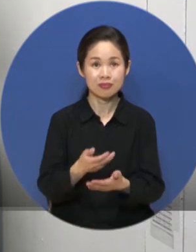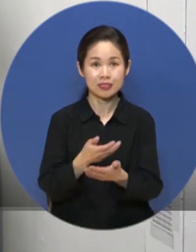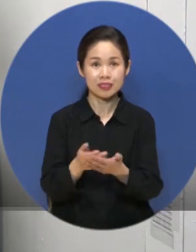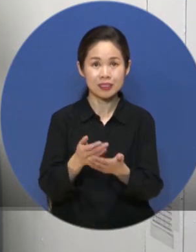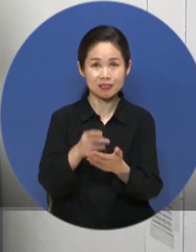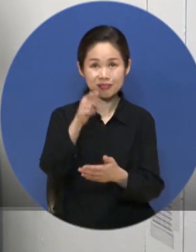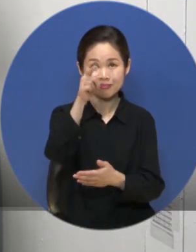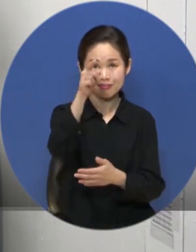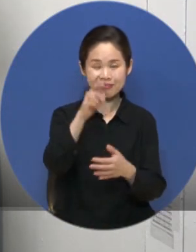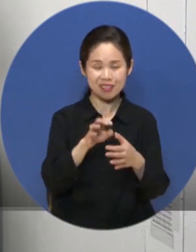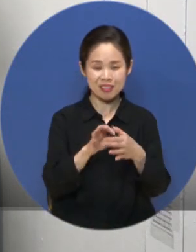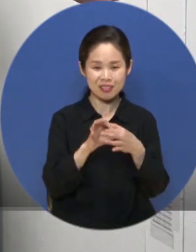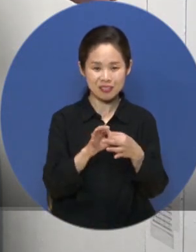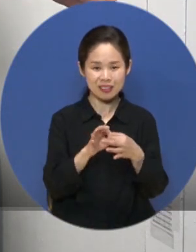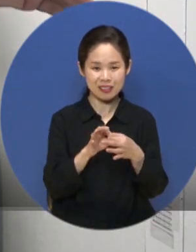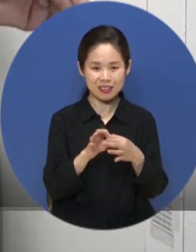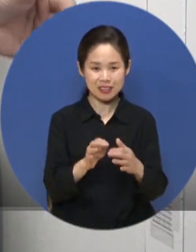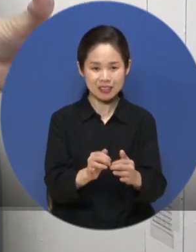사람들에게